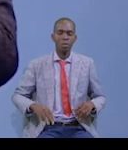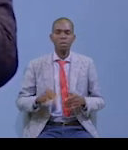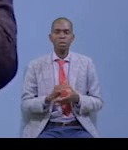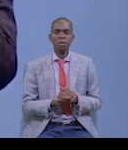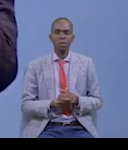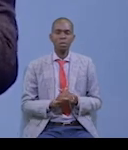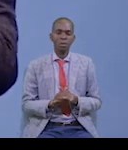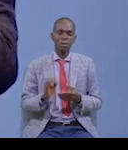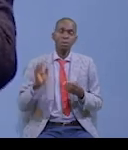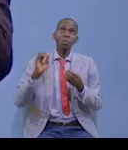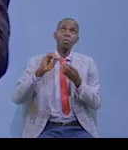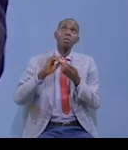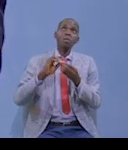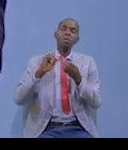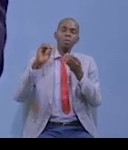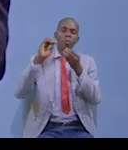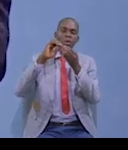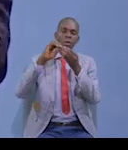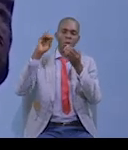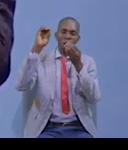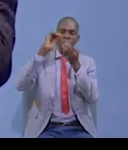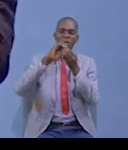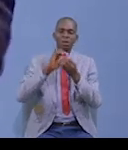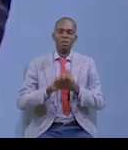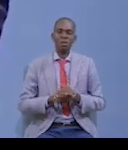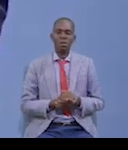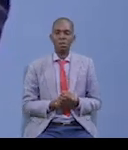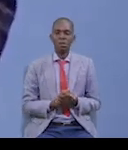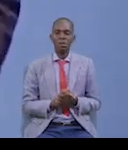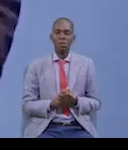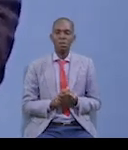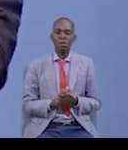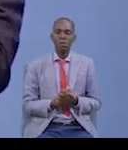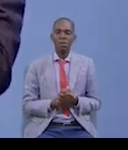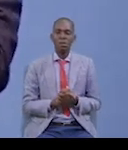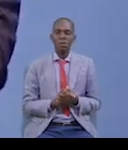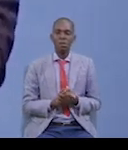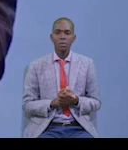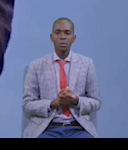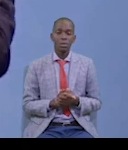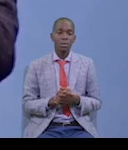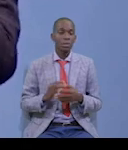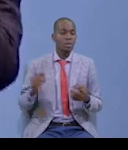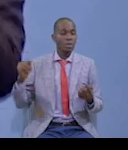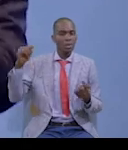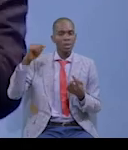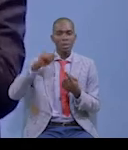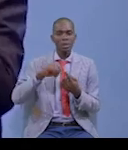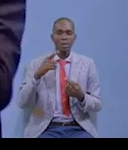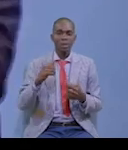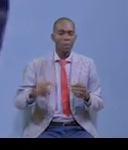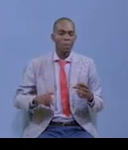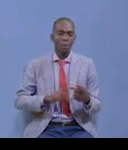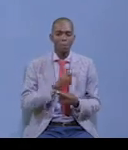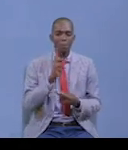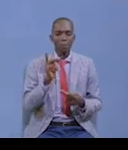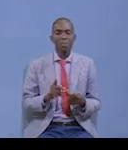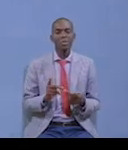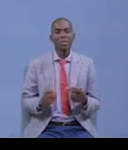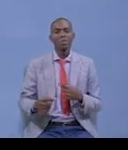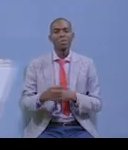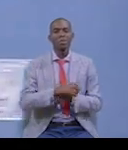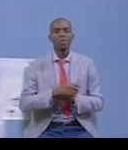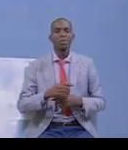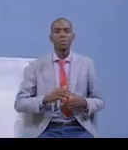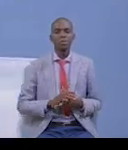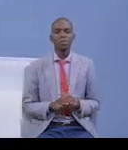విమోచించబడ్డవారు. More and more. మరి ఎక్కువగా ముందుకు వెళ్తారు. Till the perfect day. పరిపూర్ణమైన ఆ